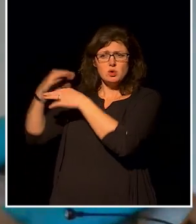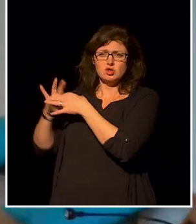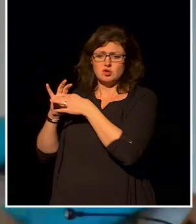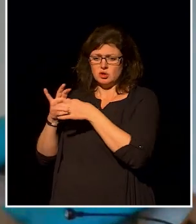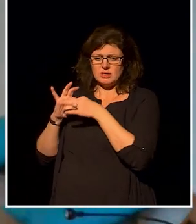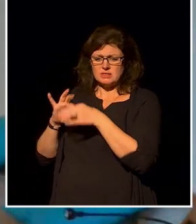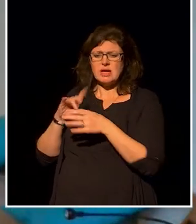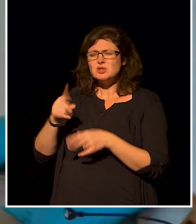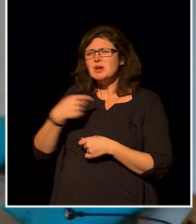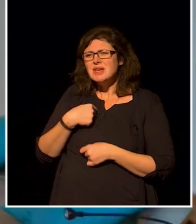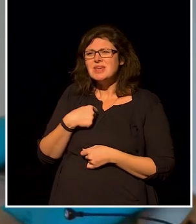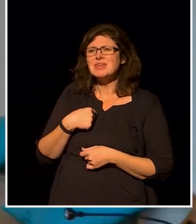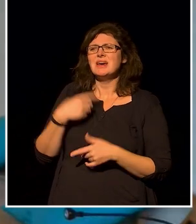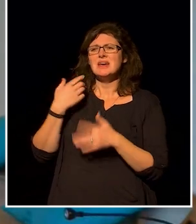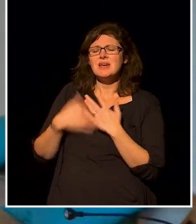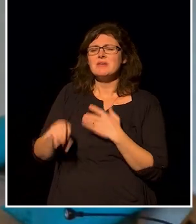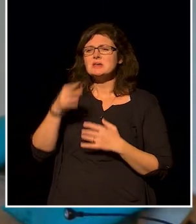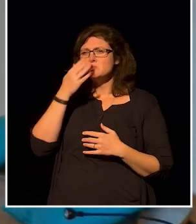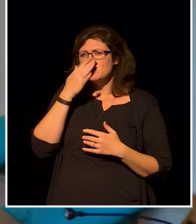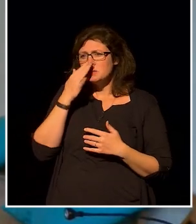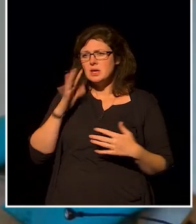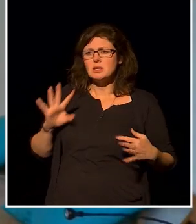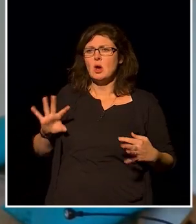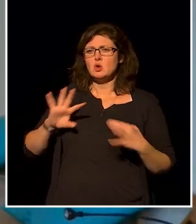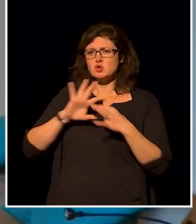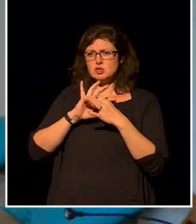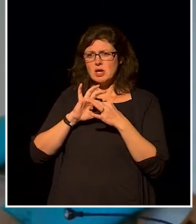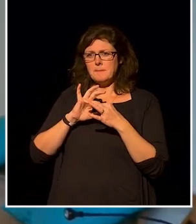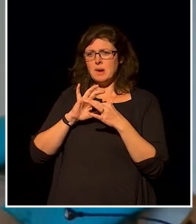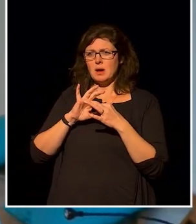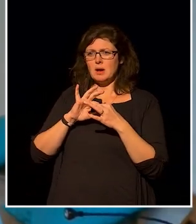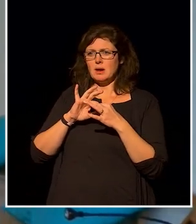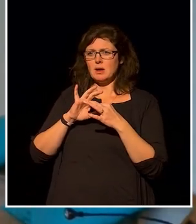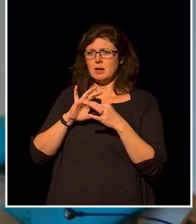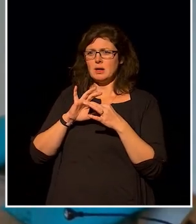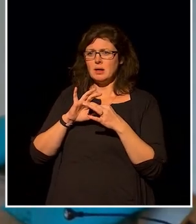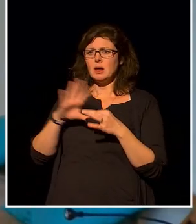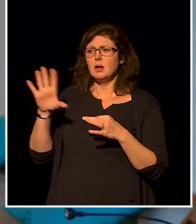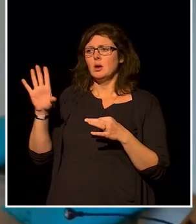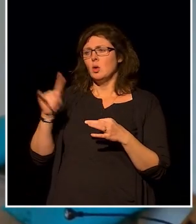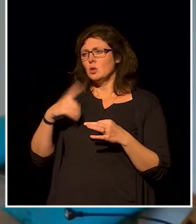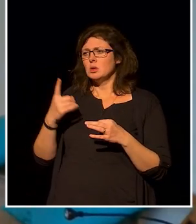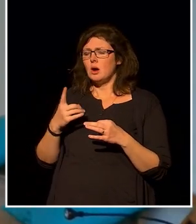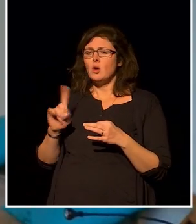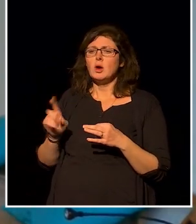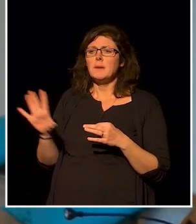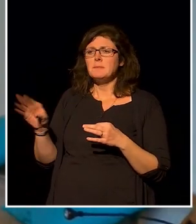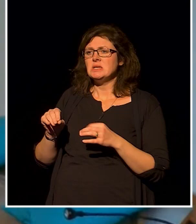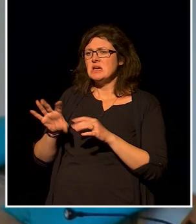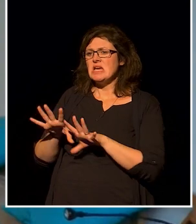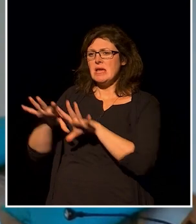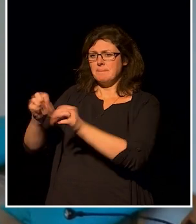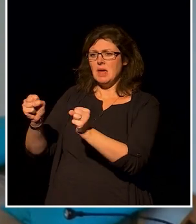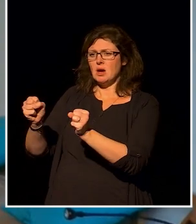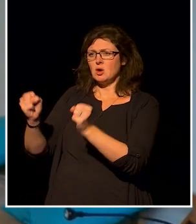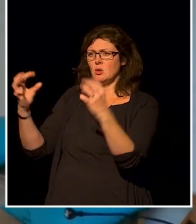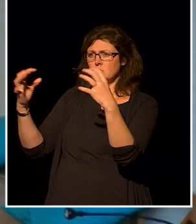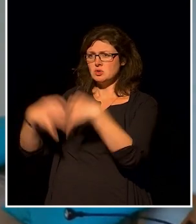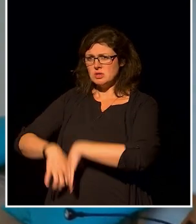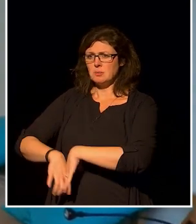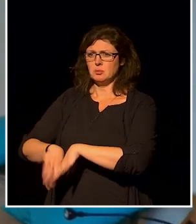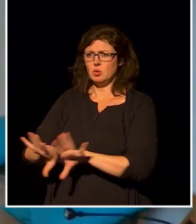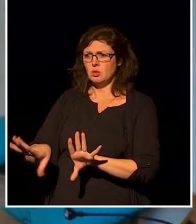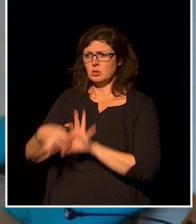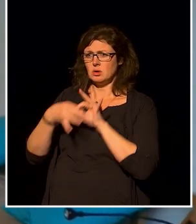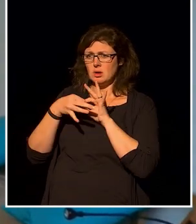bisschen versucht, das in den Zusammenhang mit dem Aufbau und Zusammenbruch von Imperien zu stellen, weil ich das Gefühl habe, dass das